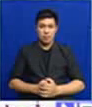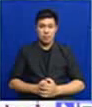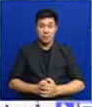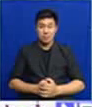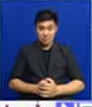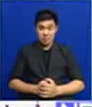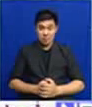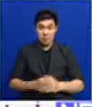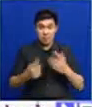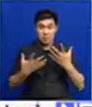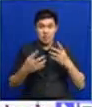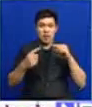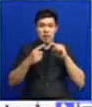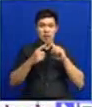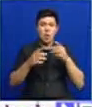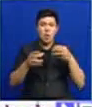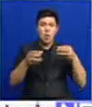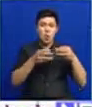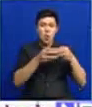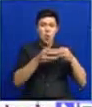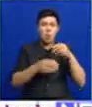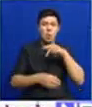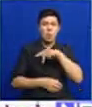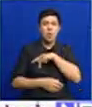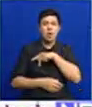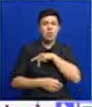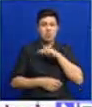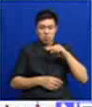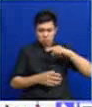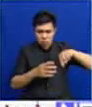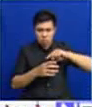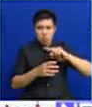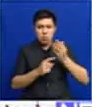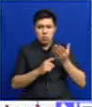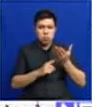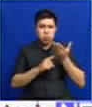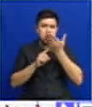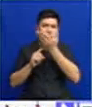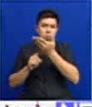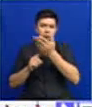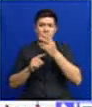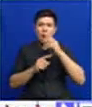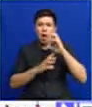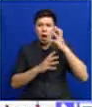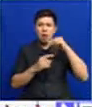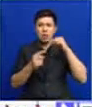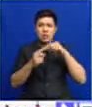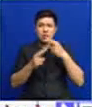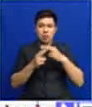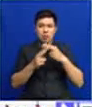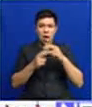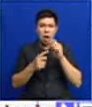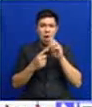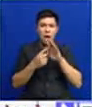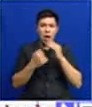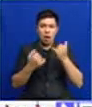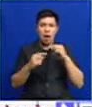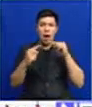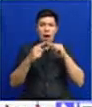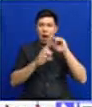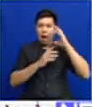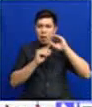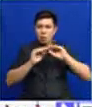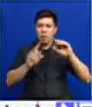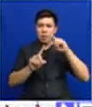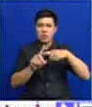ภาคีเครือข่ายองค์กรพุทธได้ยื่นหนังสือต่อกระทรวงวัฒนธรรมให้มีการทบทวนเนื้อหาในภาพยนตร์เรื่องอาบัติที่มีกำหนดเข้าฉายในวันที่15